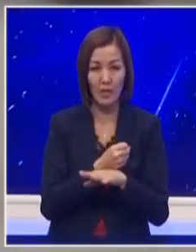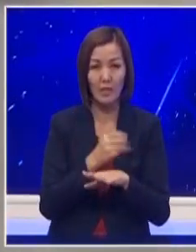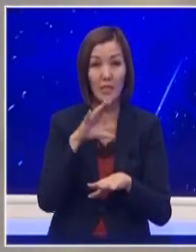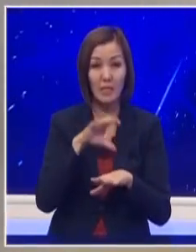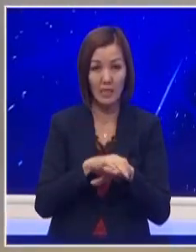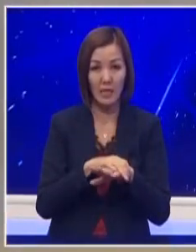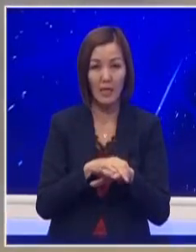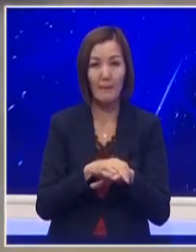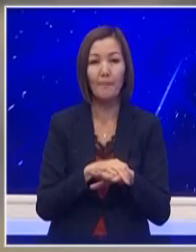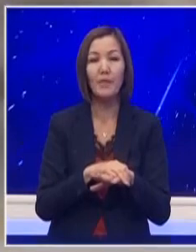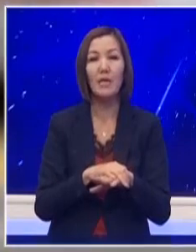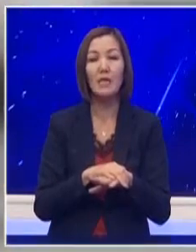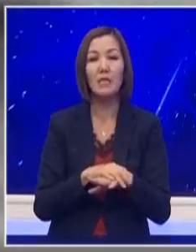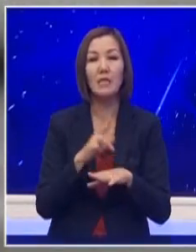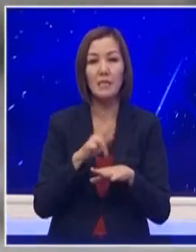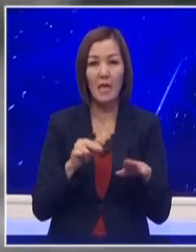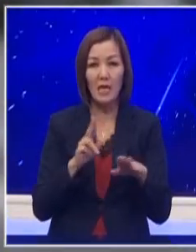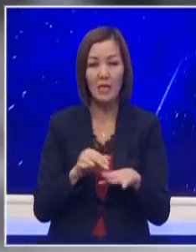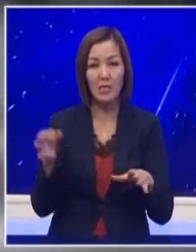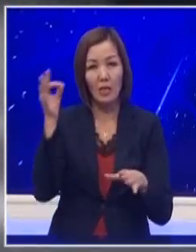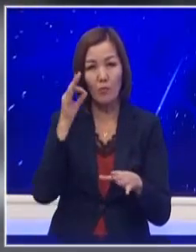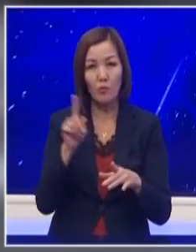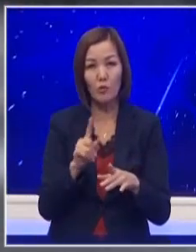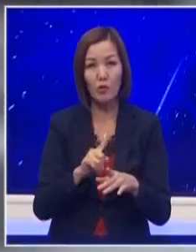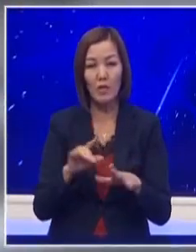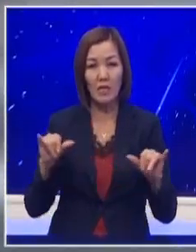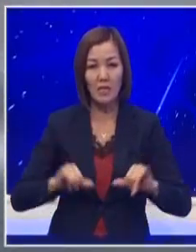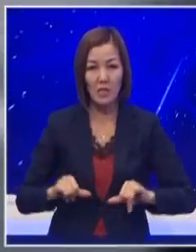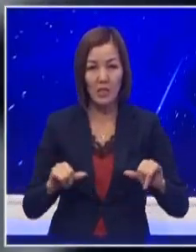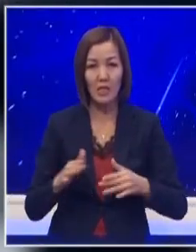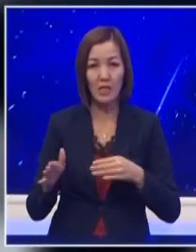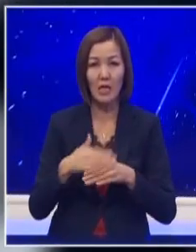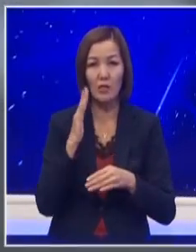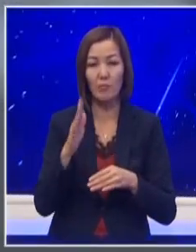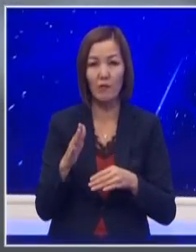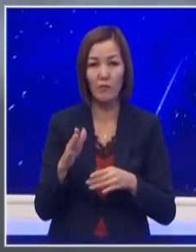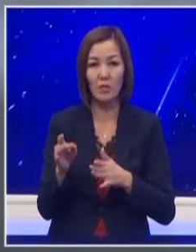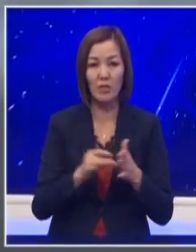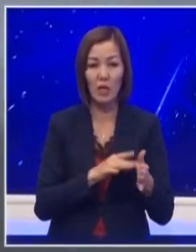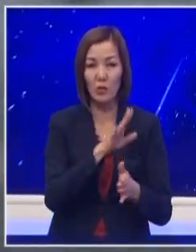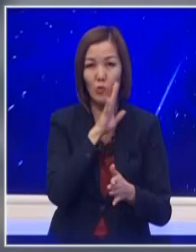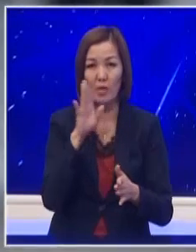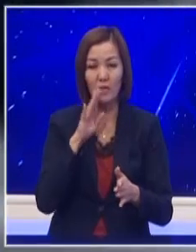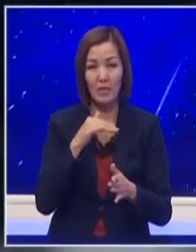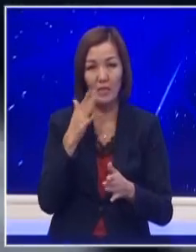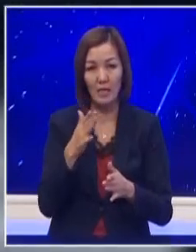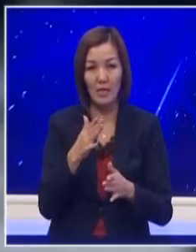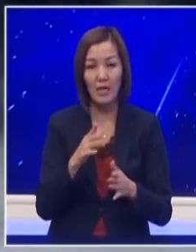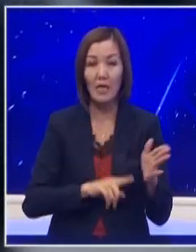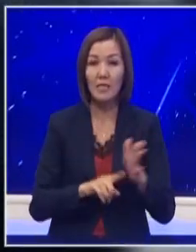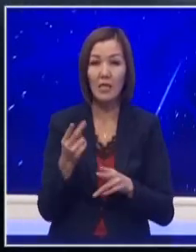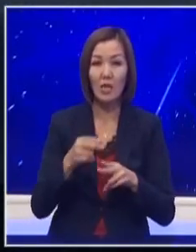то есть подобные рассылки стражи порядка напомнили за такие шалости наказание ждет в первую очередь родителей шутников